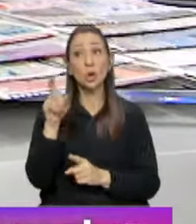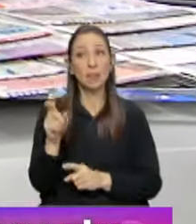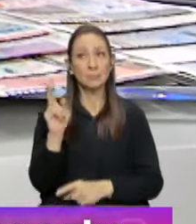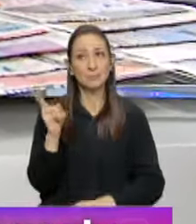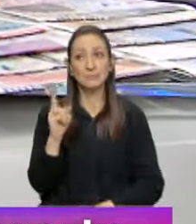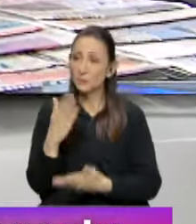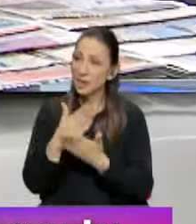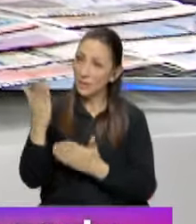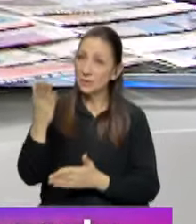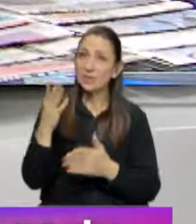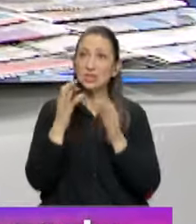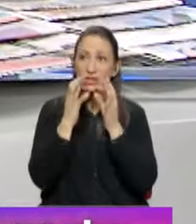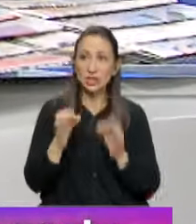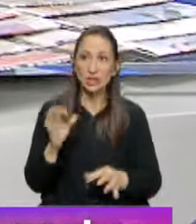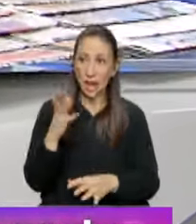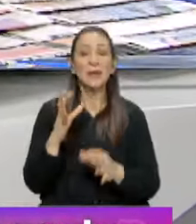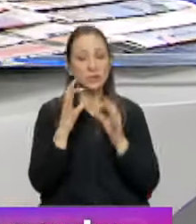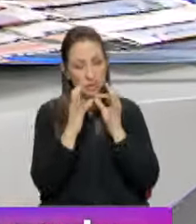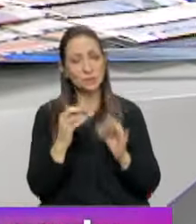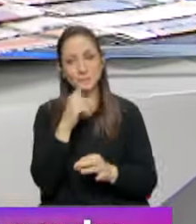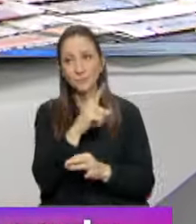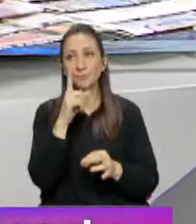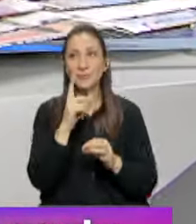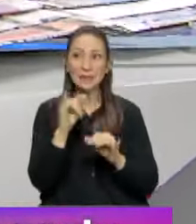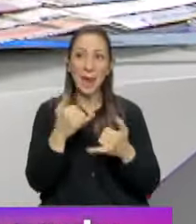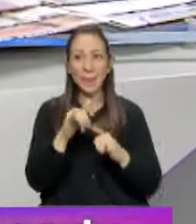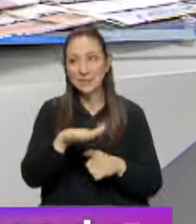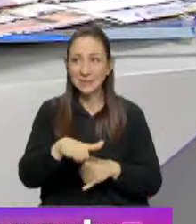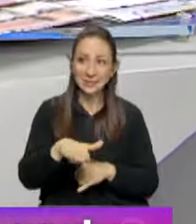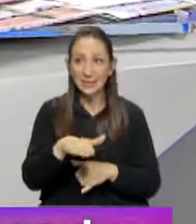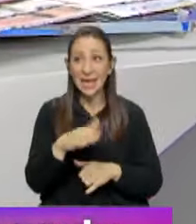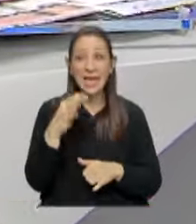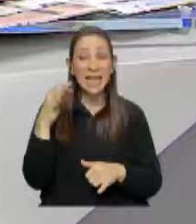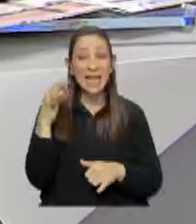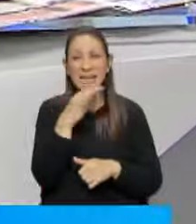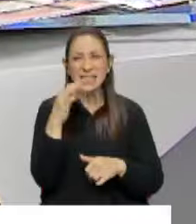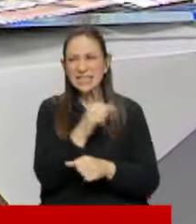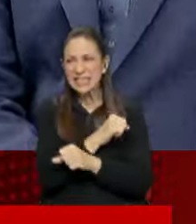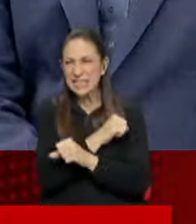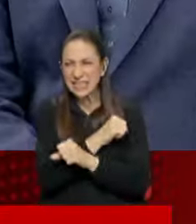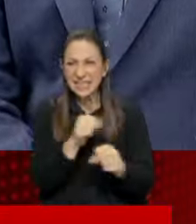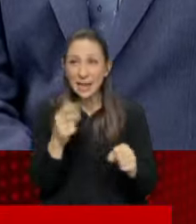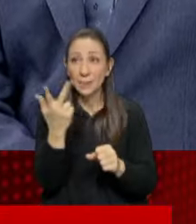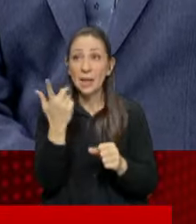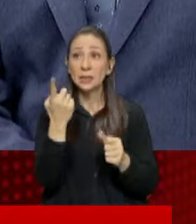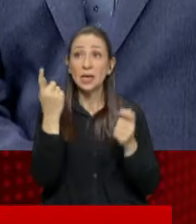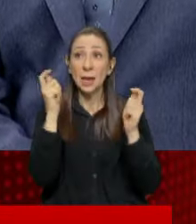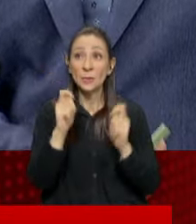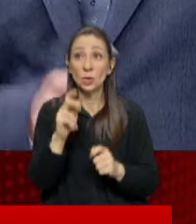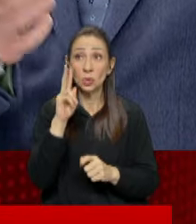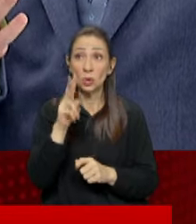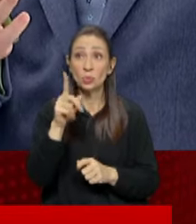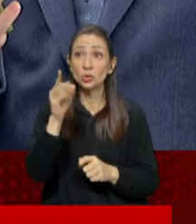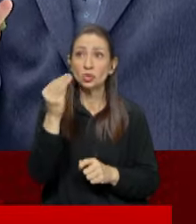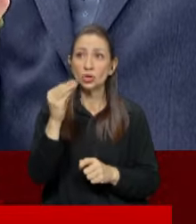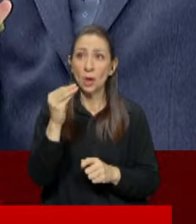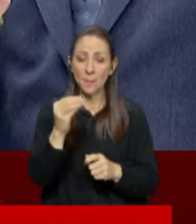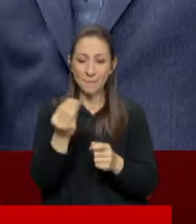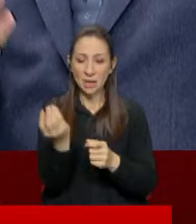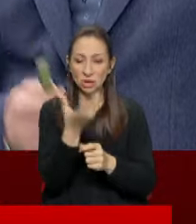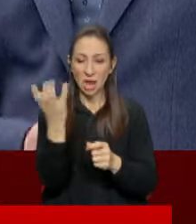kendisine. Devam. Şimdi Çin galiba. Çin'e uzanacağız. Çin'de bir afacanın az kalsın faciayla sonuçlanacak bir eyleminin görüntüsü. Bu çocuğun eline